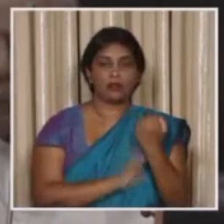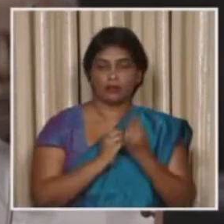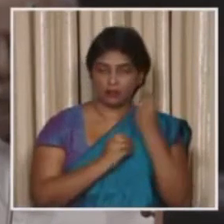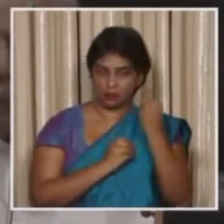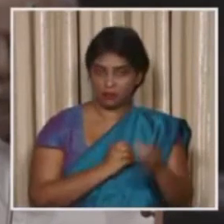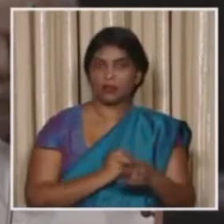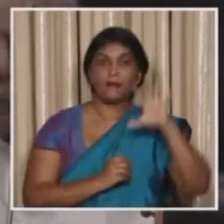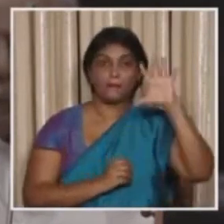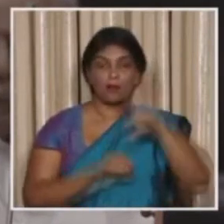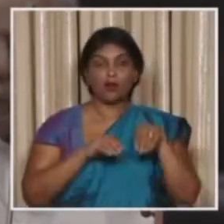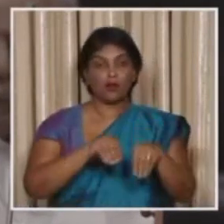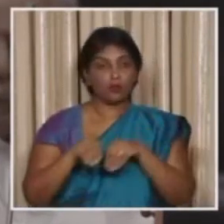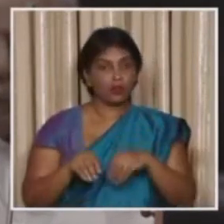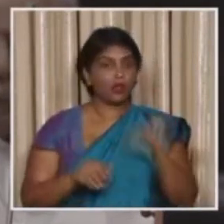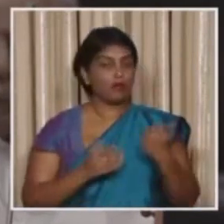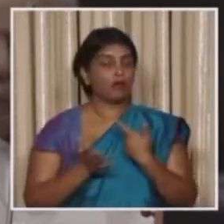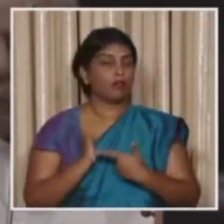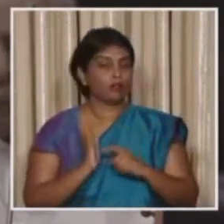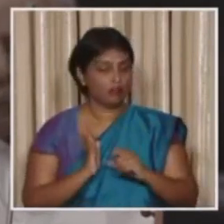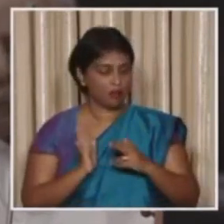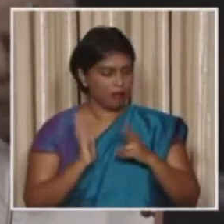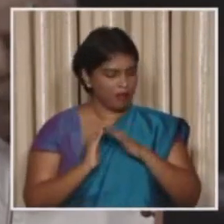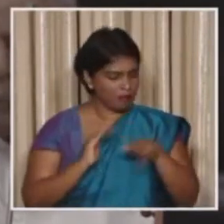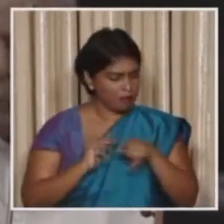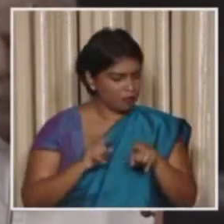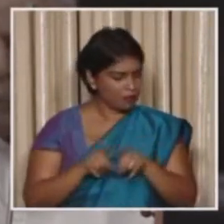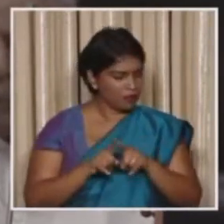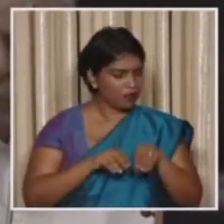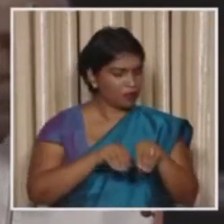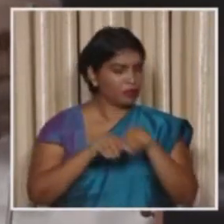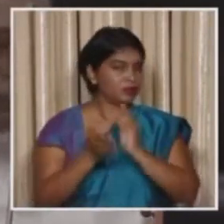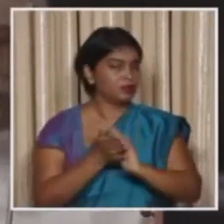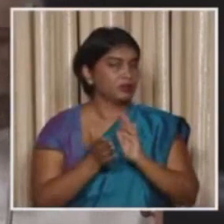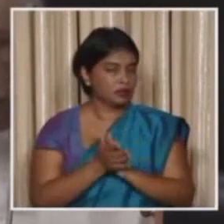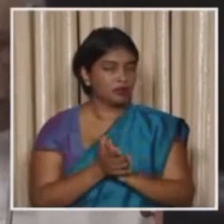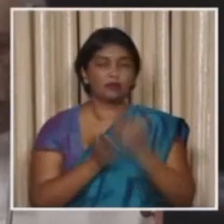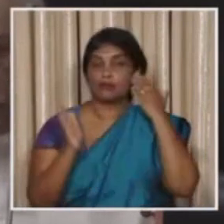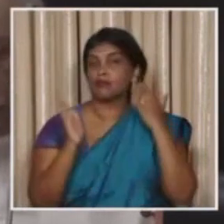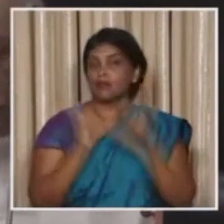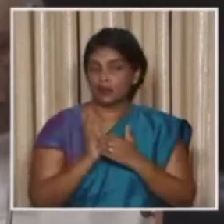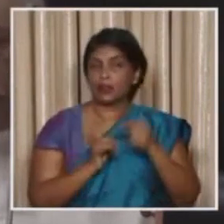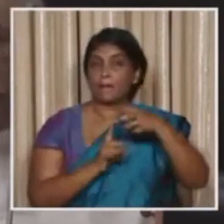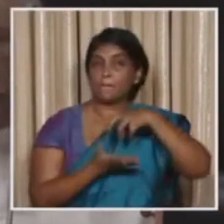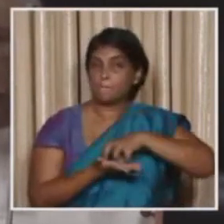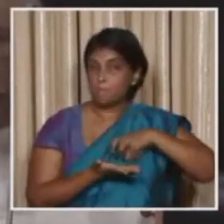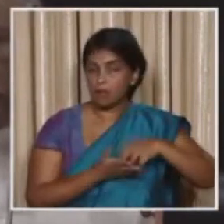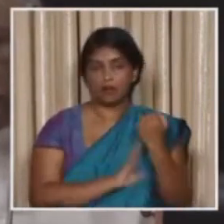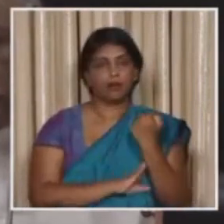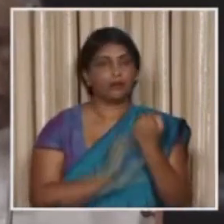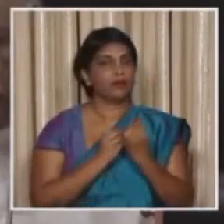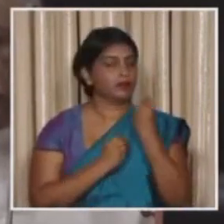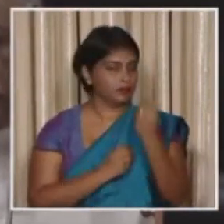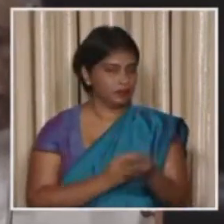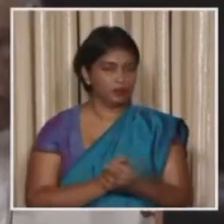දීම. පහ කෘෂි නවීකරණය සහ බිම් මට්ටමේ සියලු කෘෂි සේවාවන් සැපයීම සඳහා පළාත් සභාවන්ට බලය ලබා